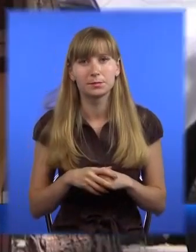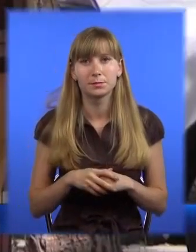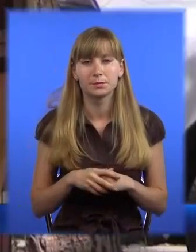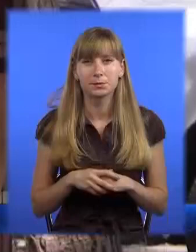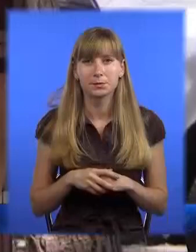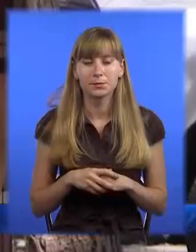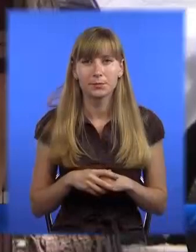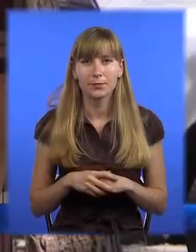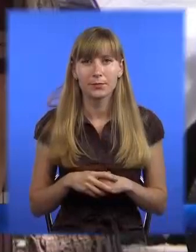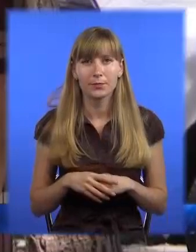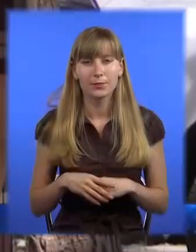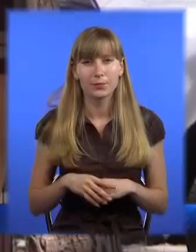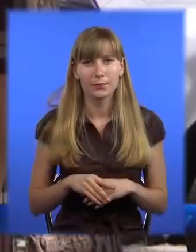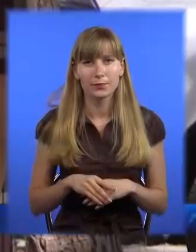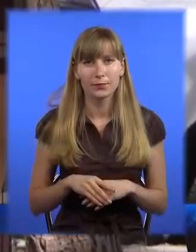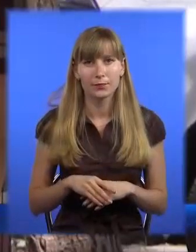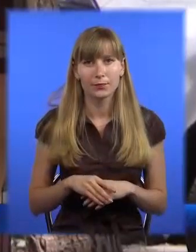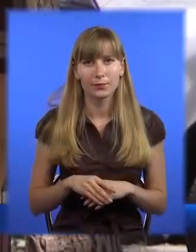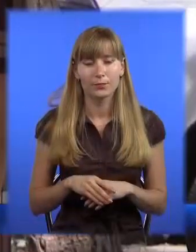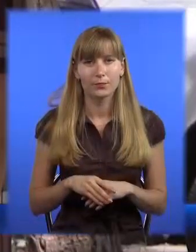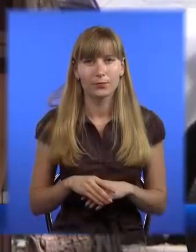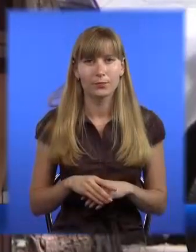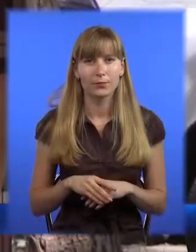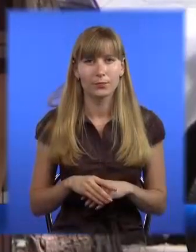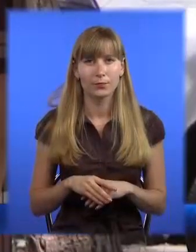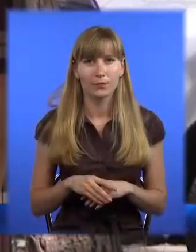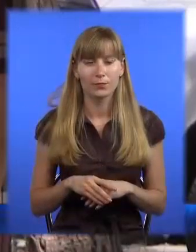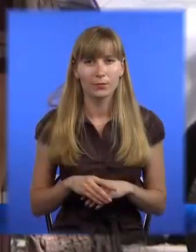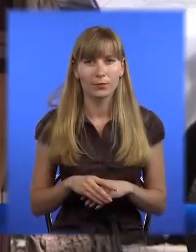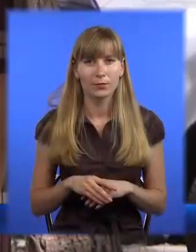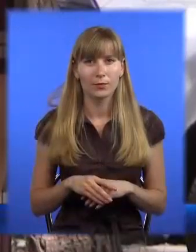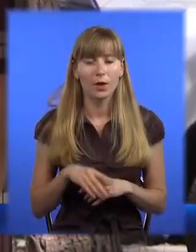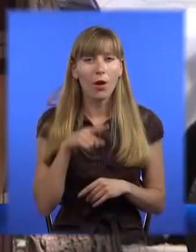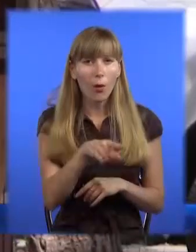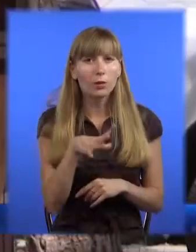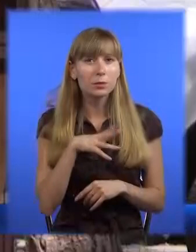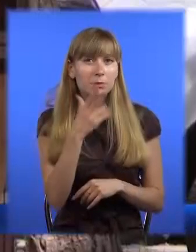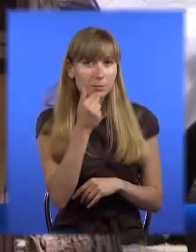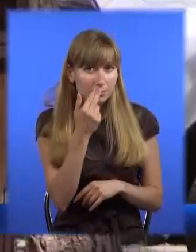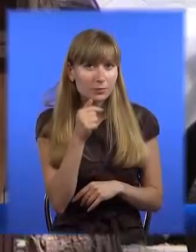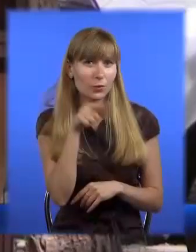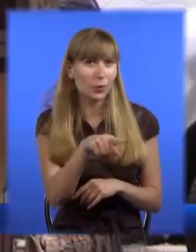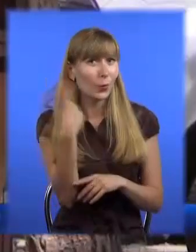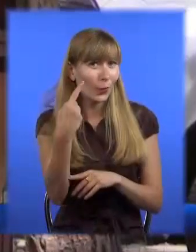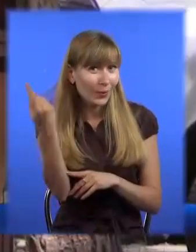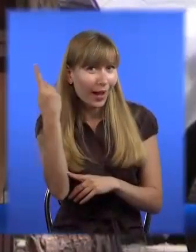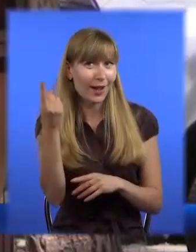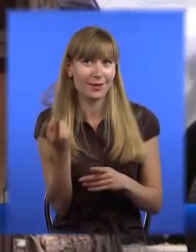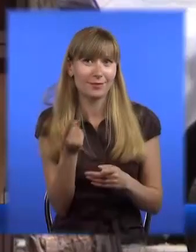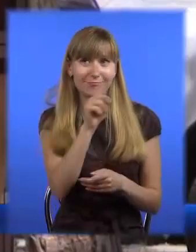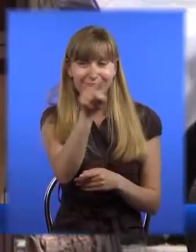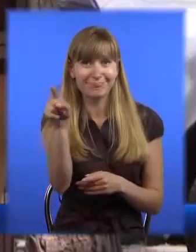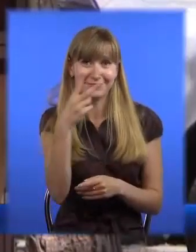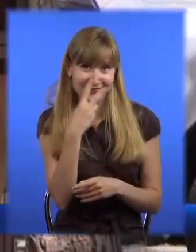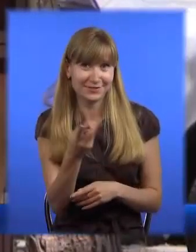Ну, буває тут, я не знаю, був підростком менше, то гуляли тут, бігали,